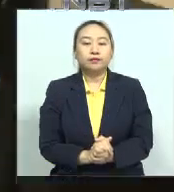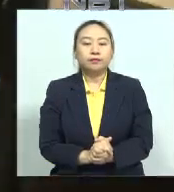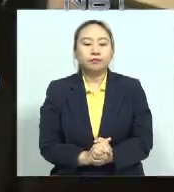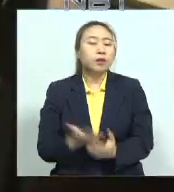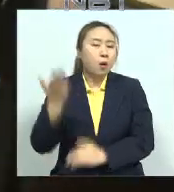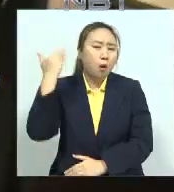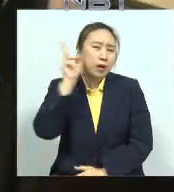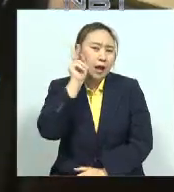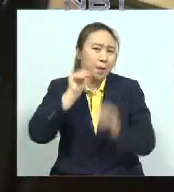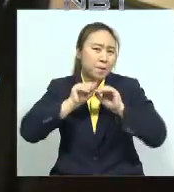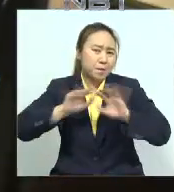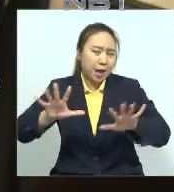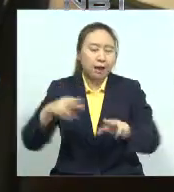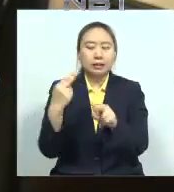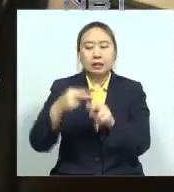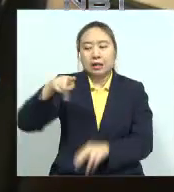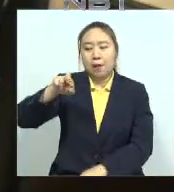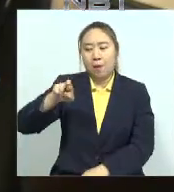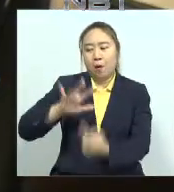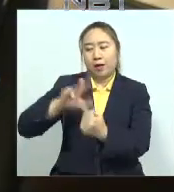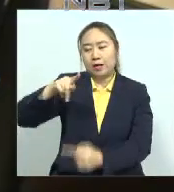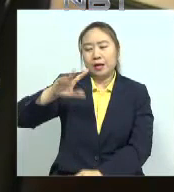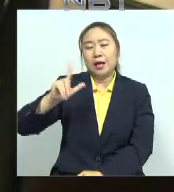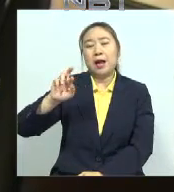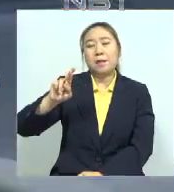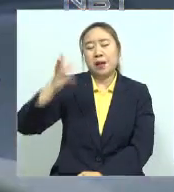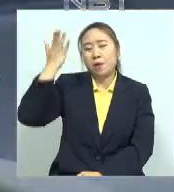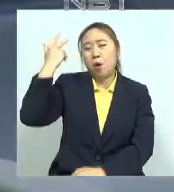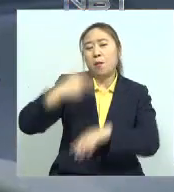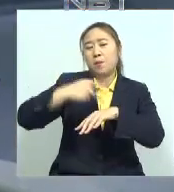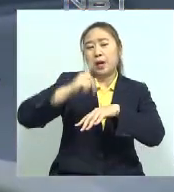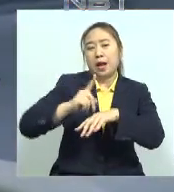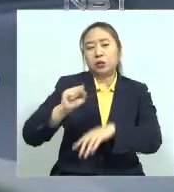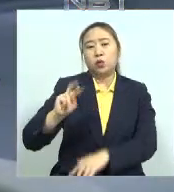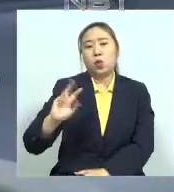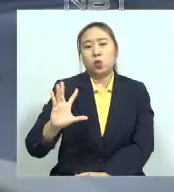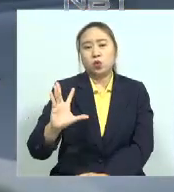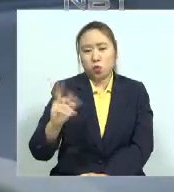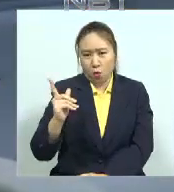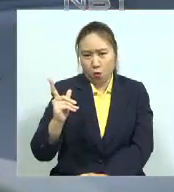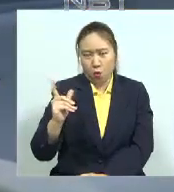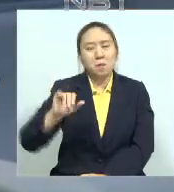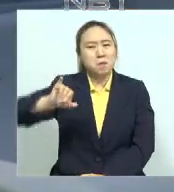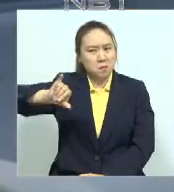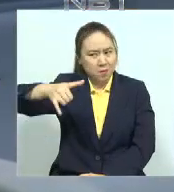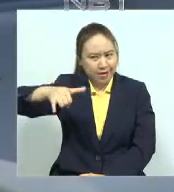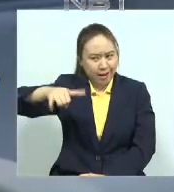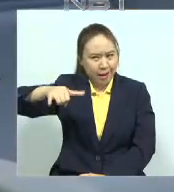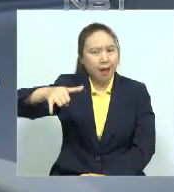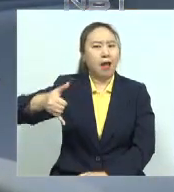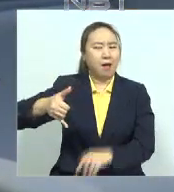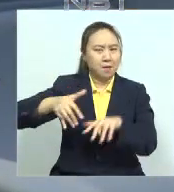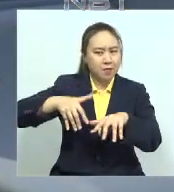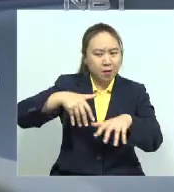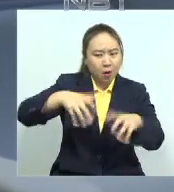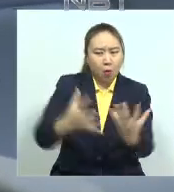านี้ก็มีกระแสข่าวนะครับว่านายพรเพชรวิชิตชลชัยอดีตประธานสภานิติบัญญัติแห่งชาติหรือว่าสนช.อาจจะได้รับความไว้วางใ